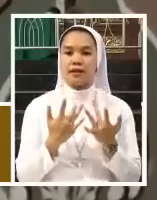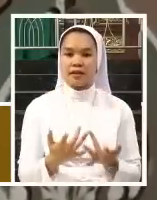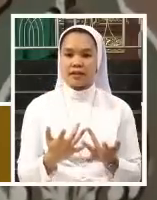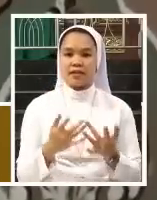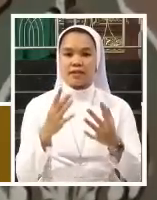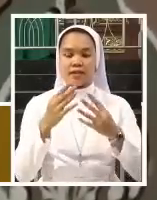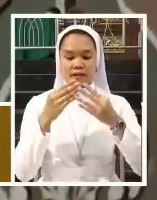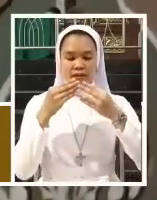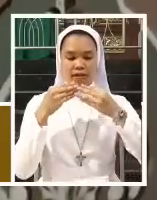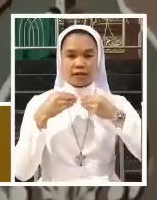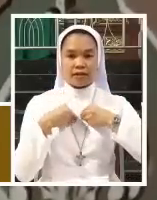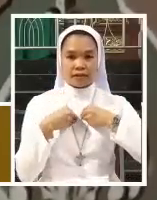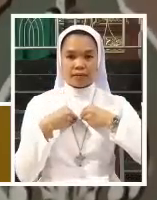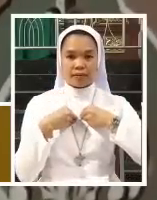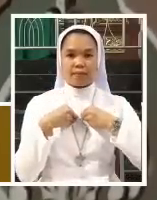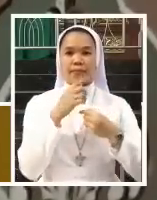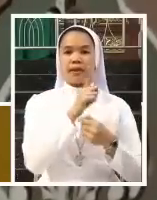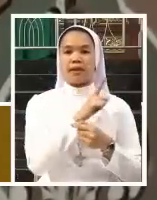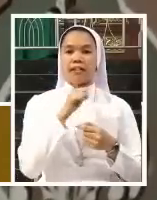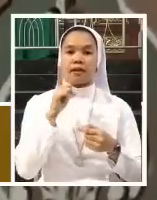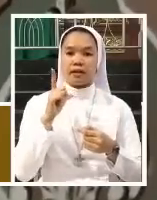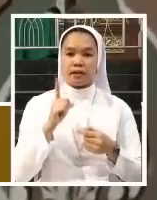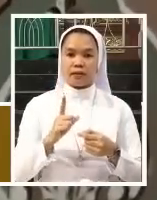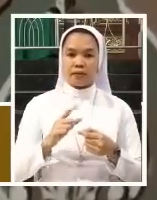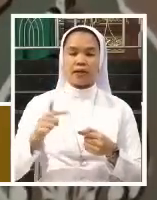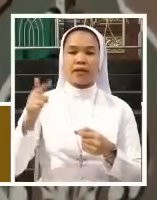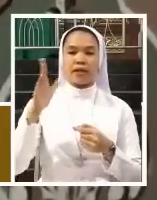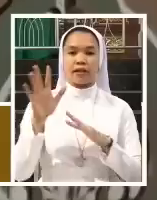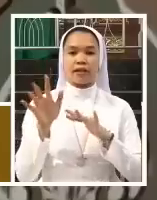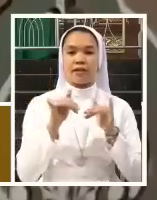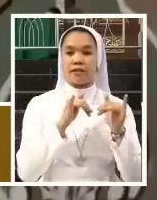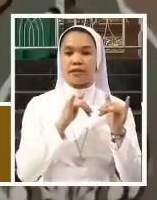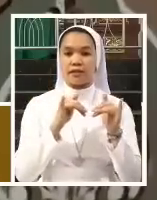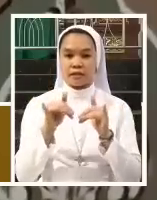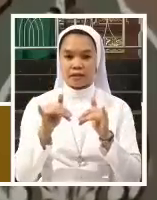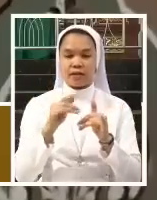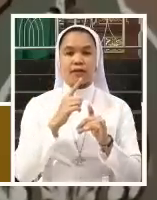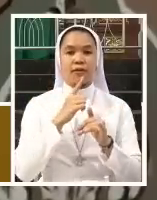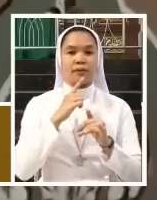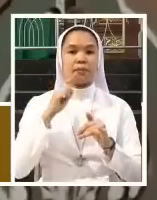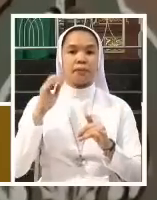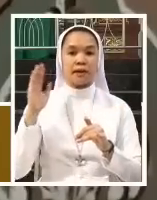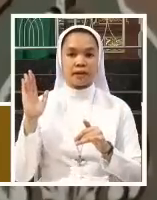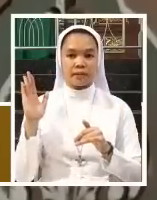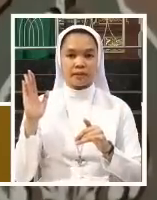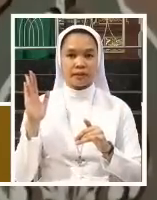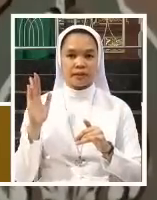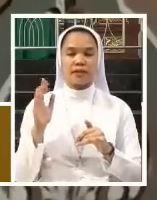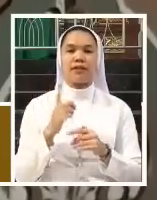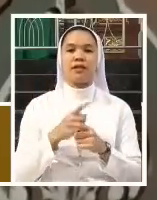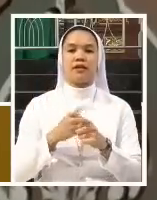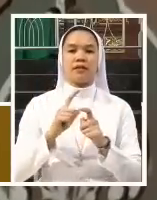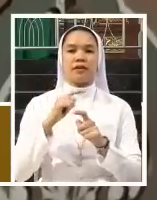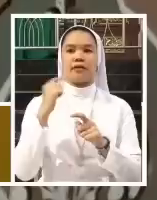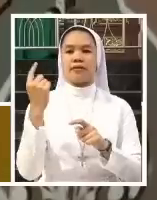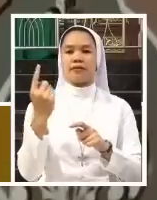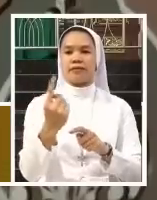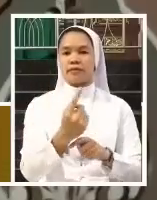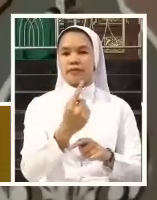Ako niya ito ang kagurang ng Diyos. Sirin man, magpanugak kita na habang